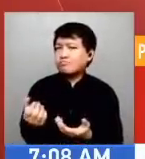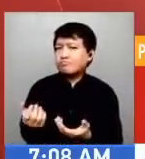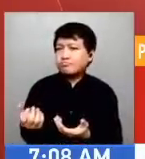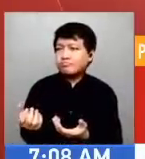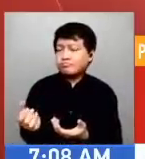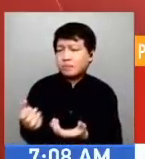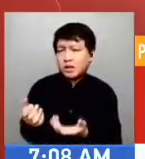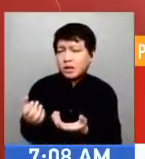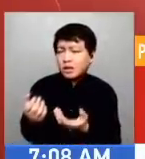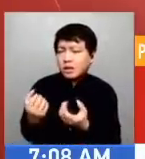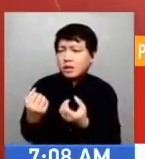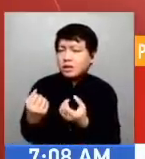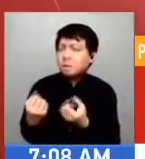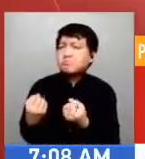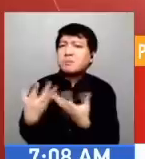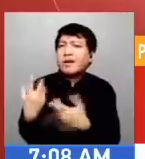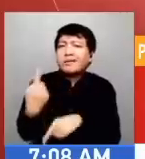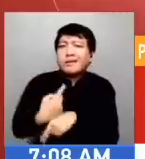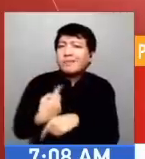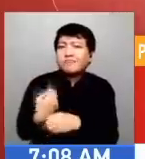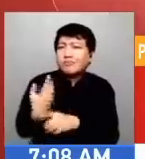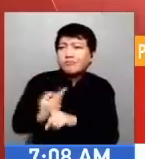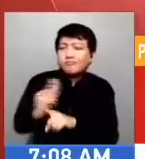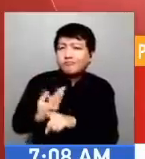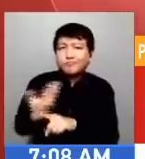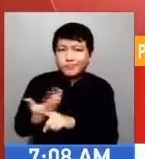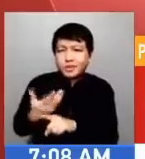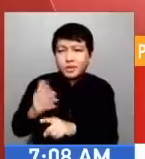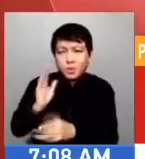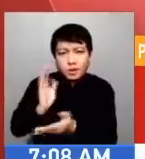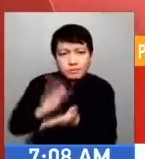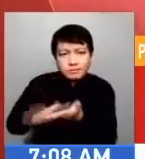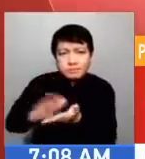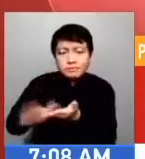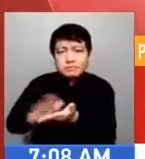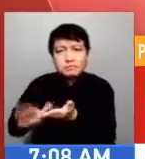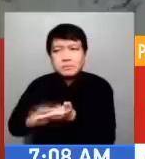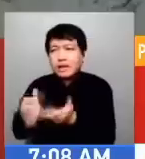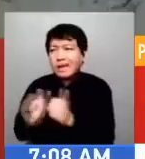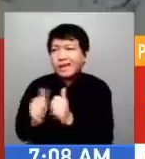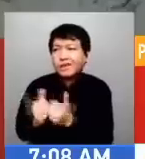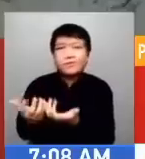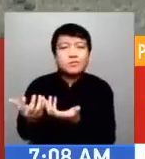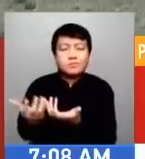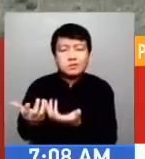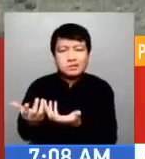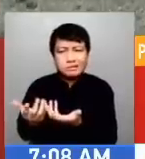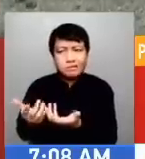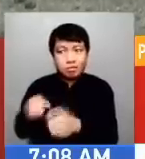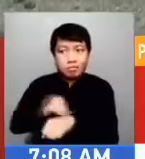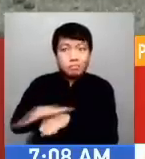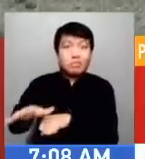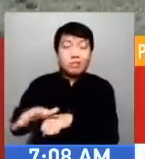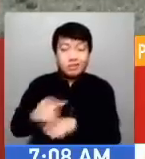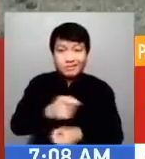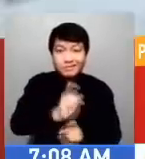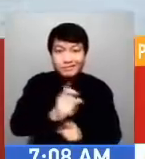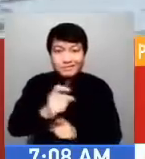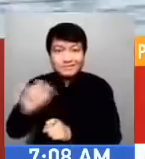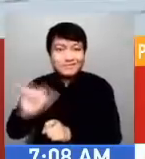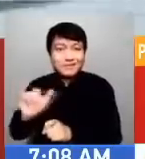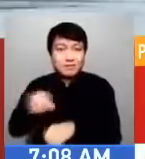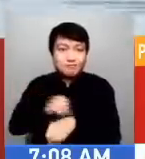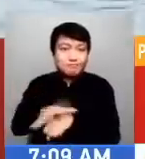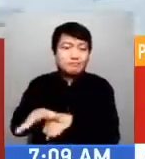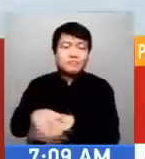yung coastal area? Pati yung kabuhayan dyan, apektado po, Mayor? Yes, yes. Matagal to siguro. Ang sabi ng expert na